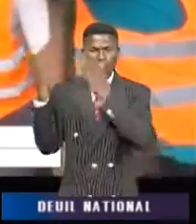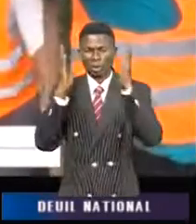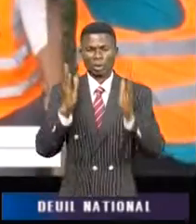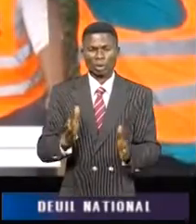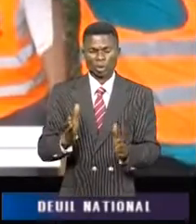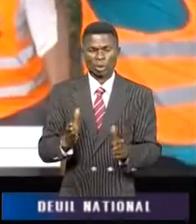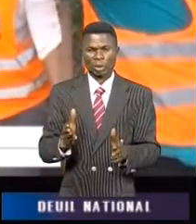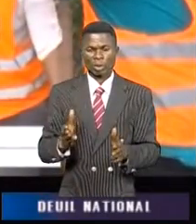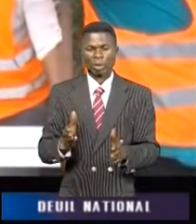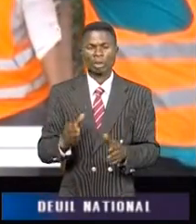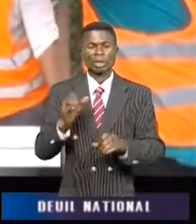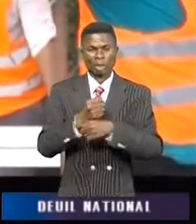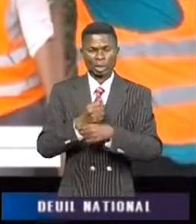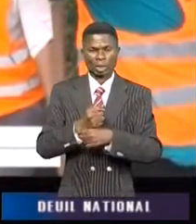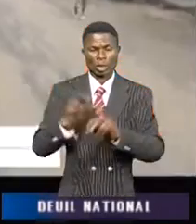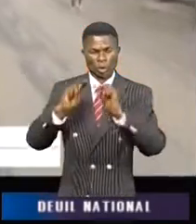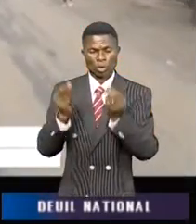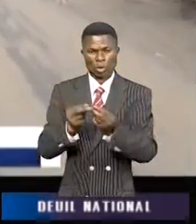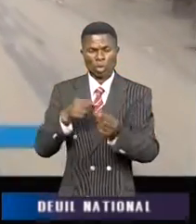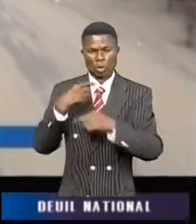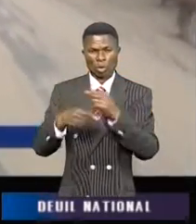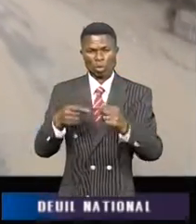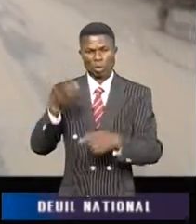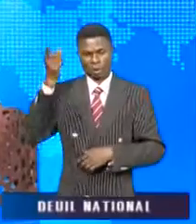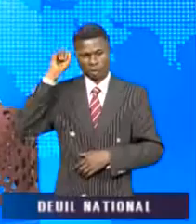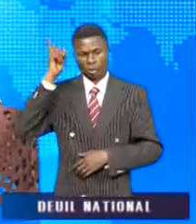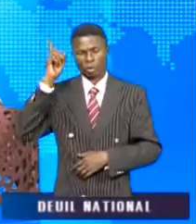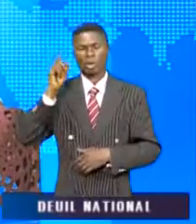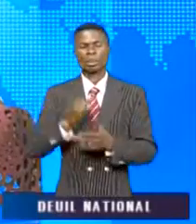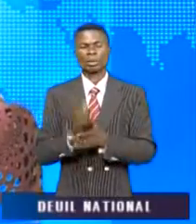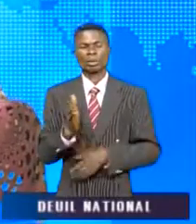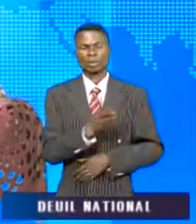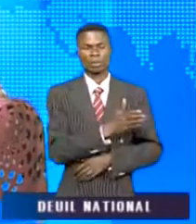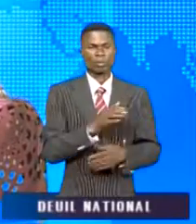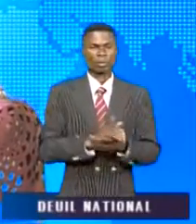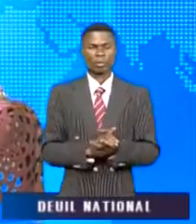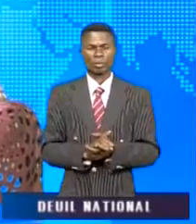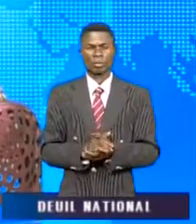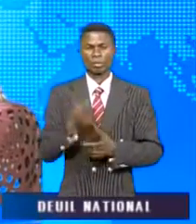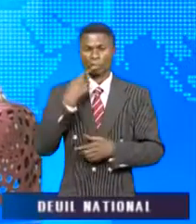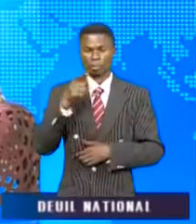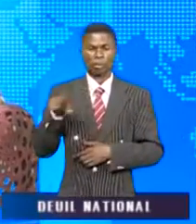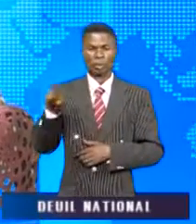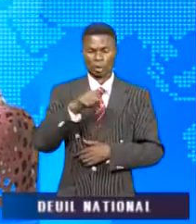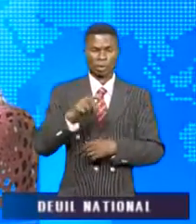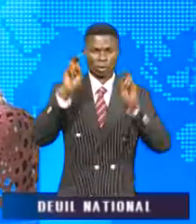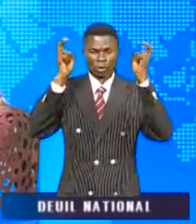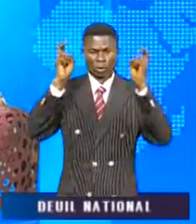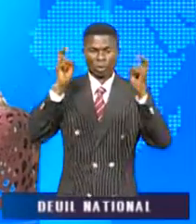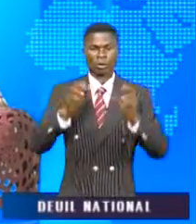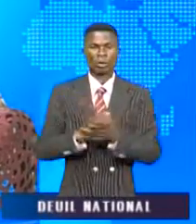ce que sa création date. Nous vous l'avions dit à l'entame de ce journal,